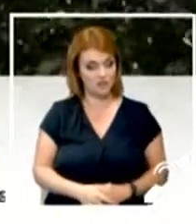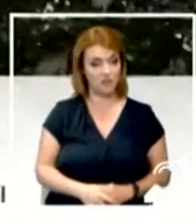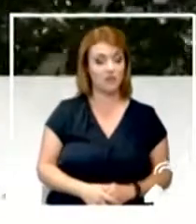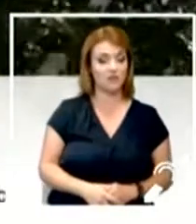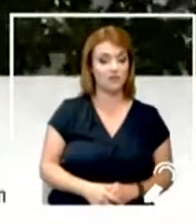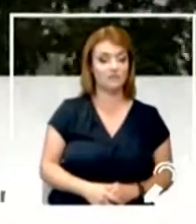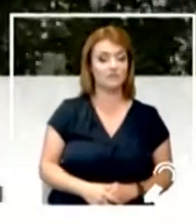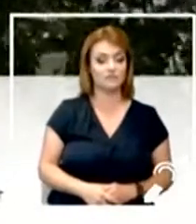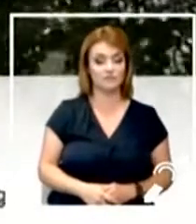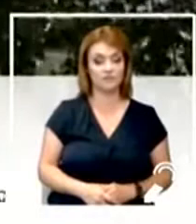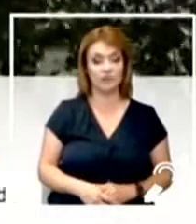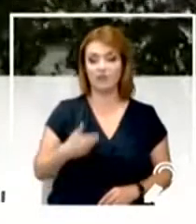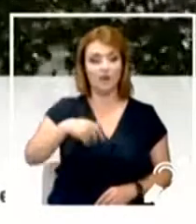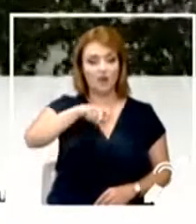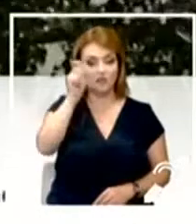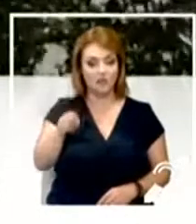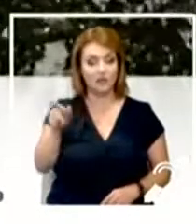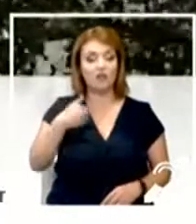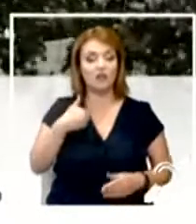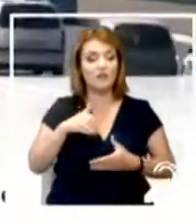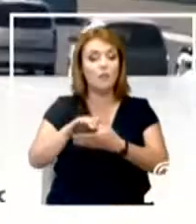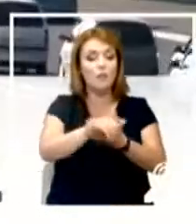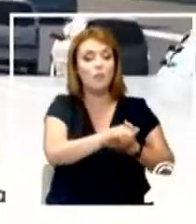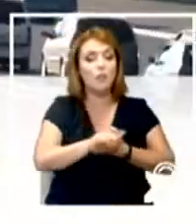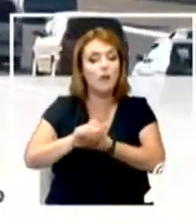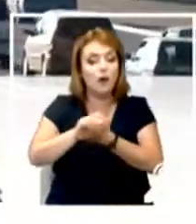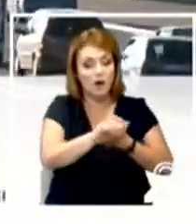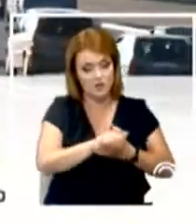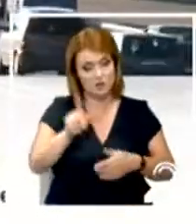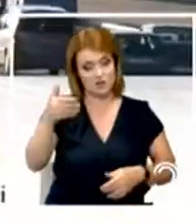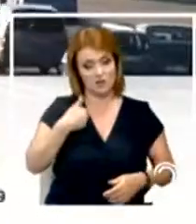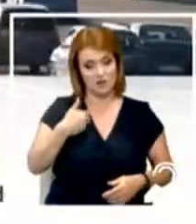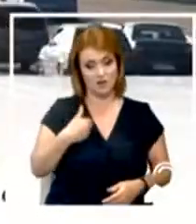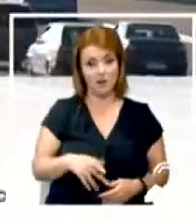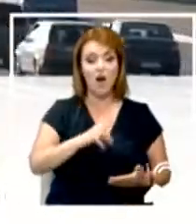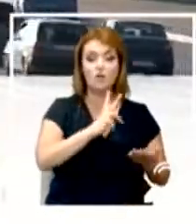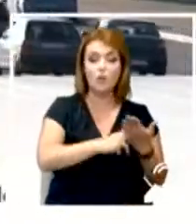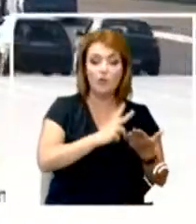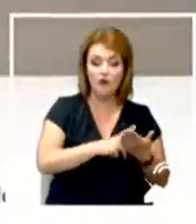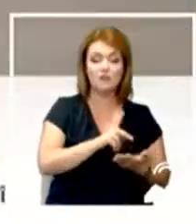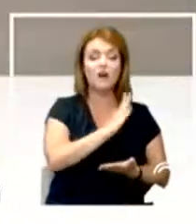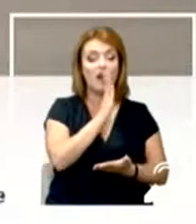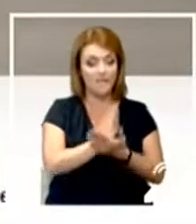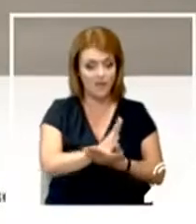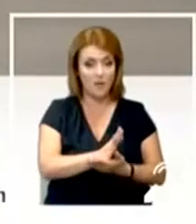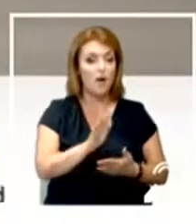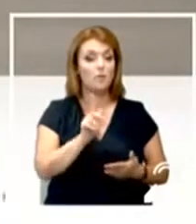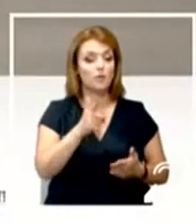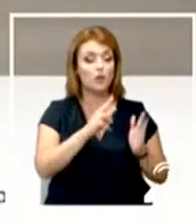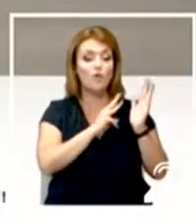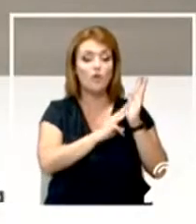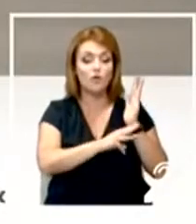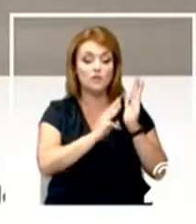destabilizare, conflicte și război. Ei vor pace, reintegrare și unitate. Dovadă este faptul că cel puțin 80%